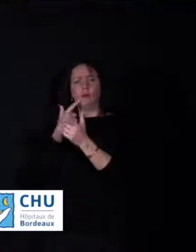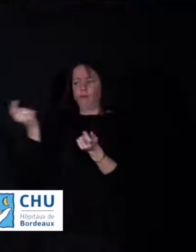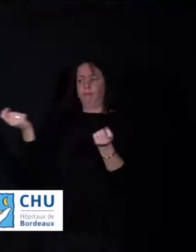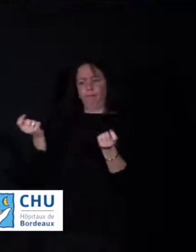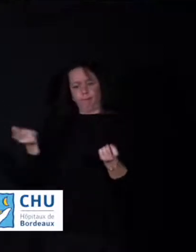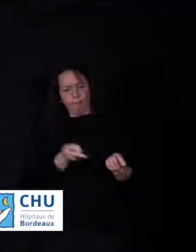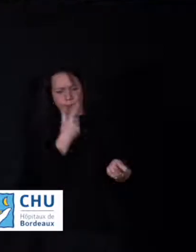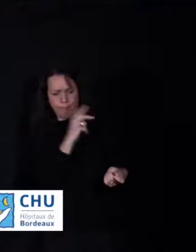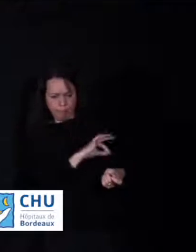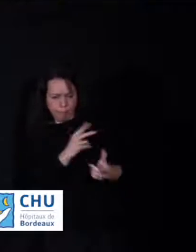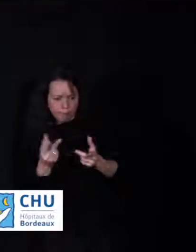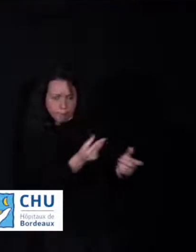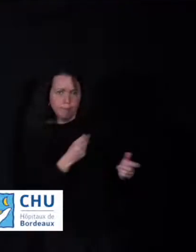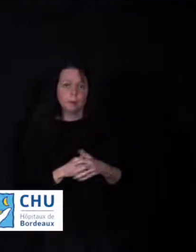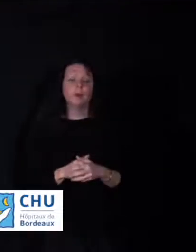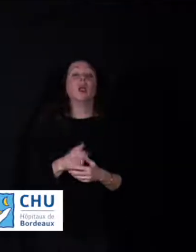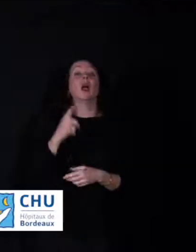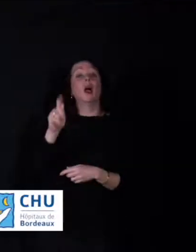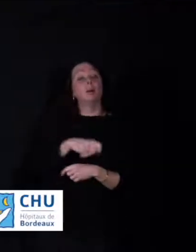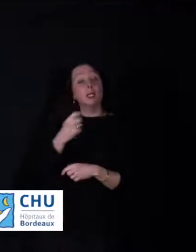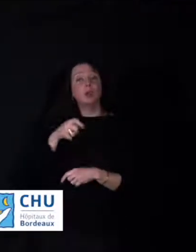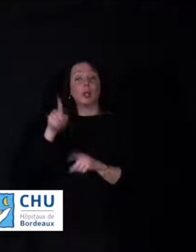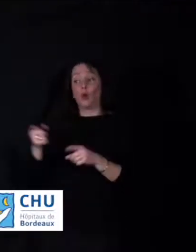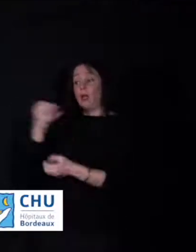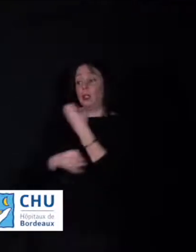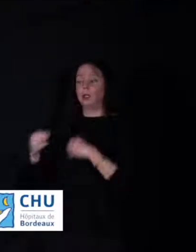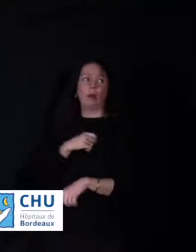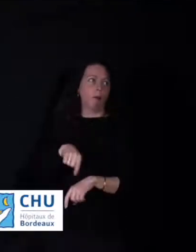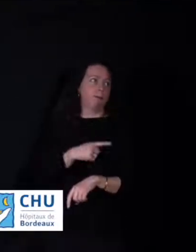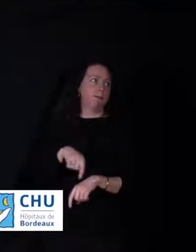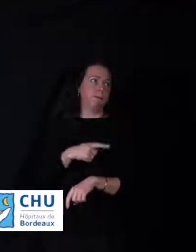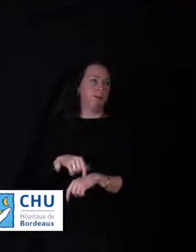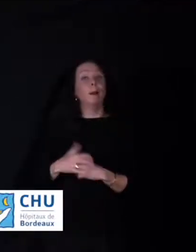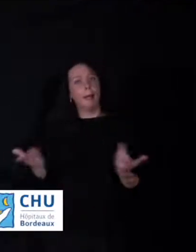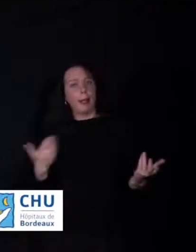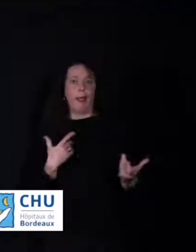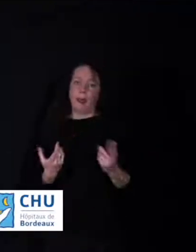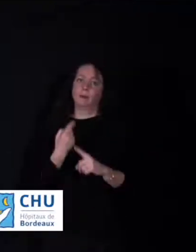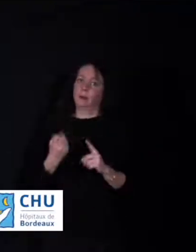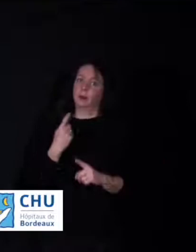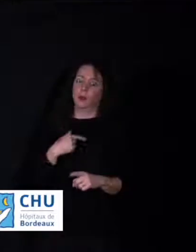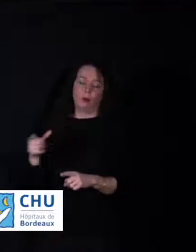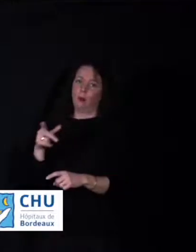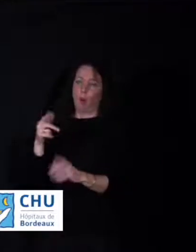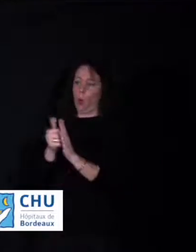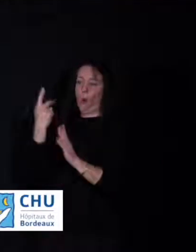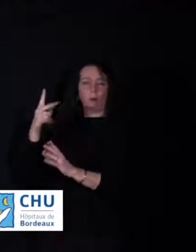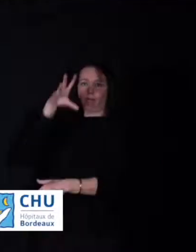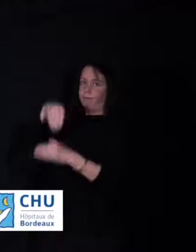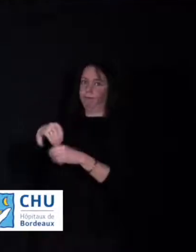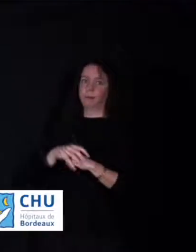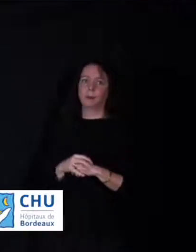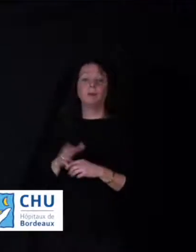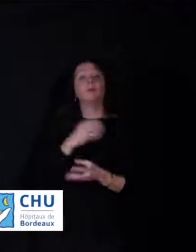la gestion de la vaccination. Certes, ils nous disent que parfois c'est chronophage, mais c'est quand même très important. Et ce qui est